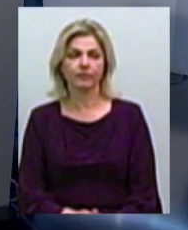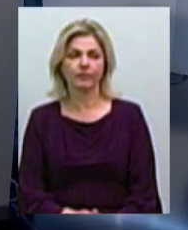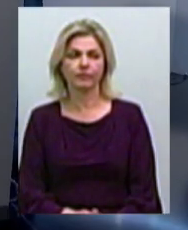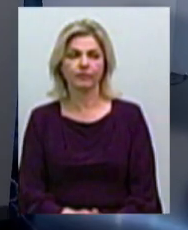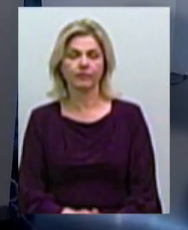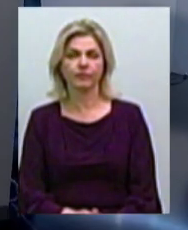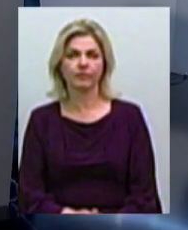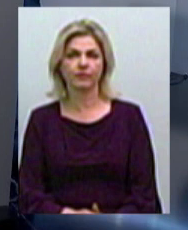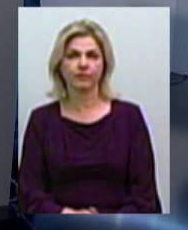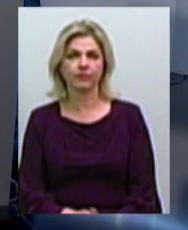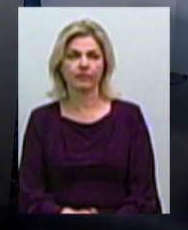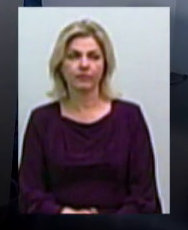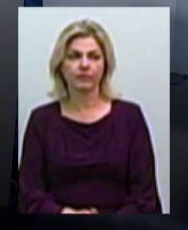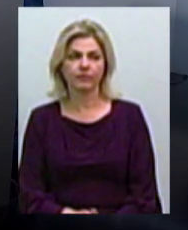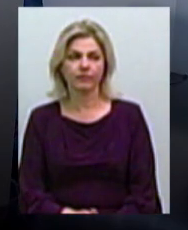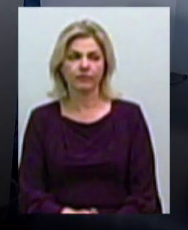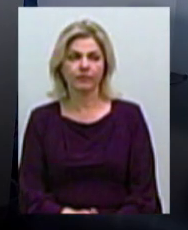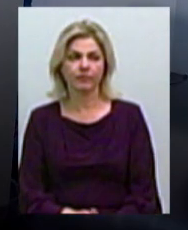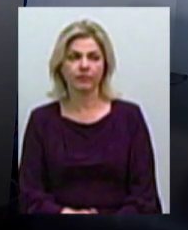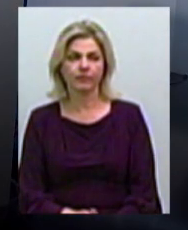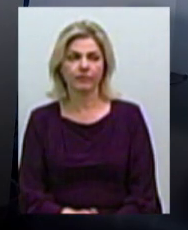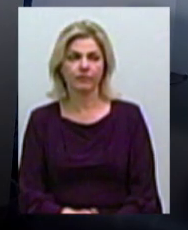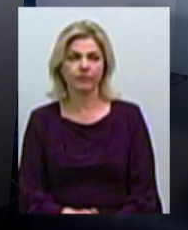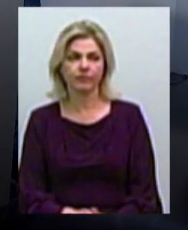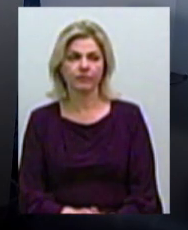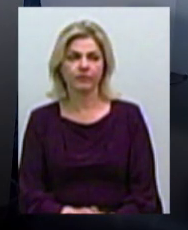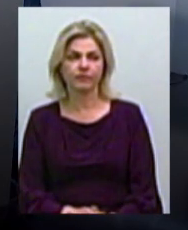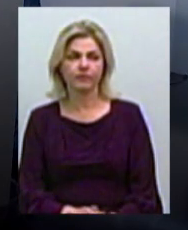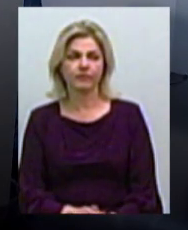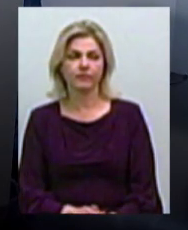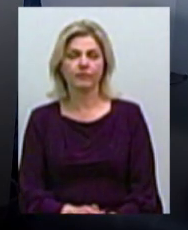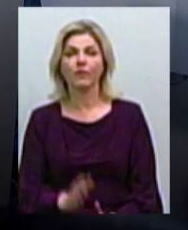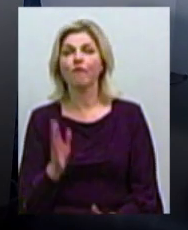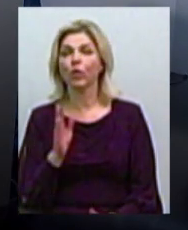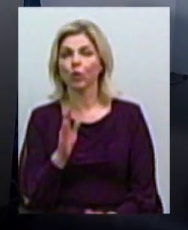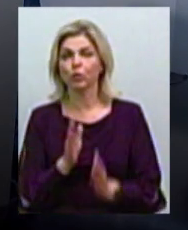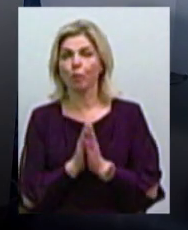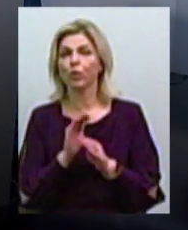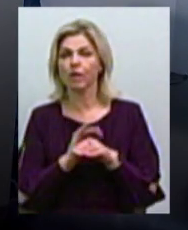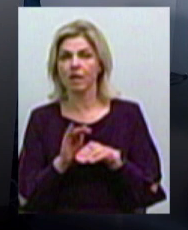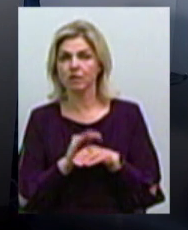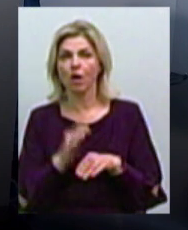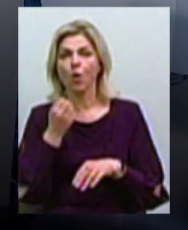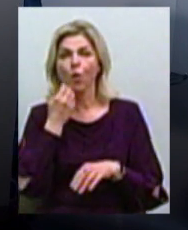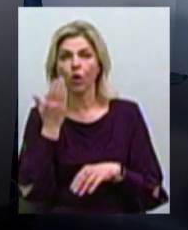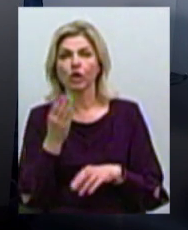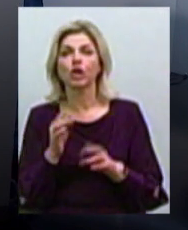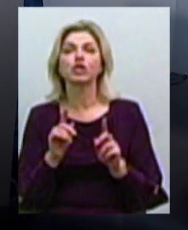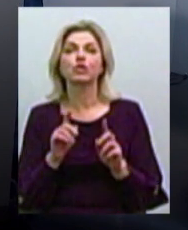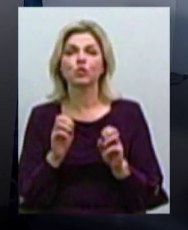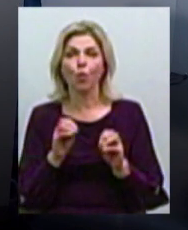Ми працюємо в прямому ефірі. Тема нашого ефіру – волонтери Миколаївщини. Володя, будь ласка, коли і чому